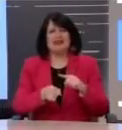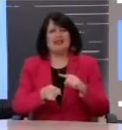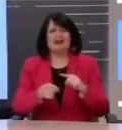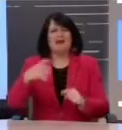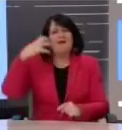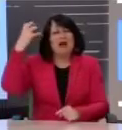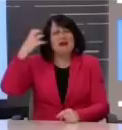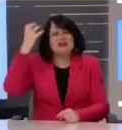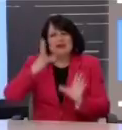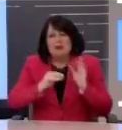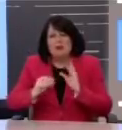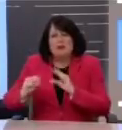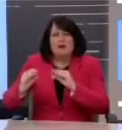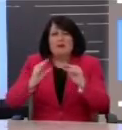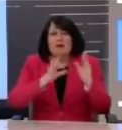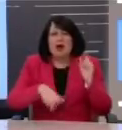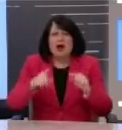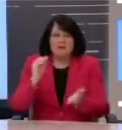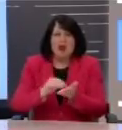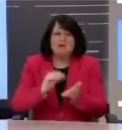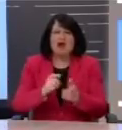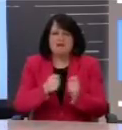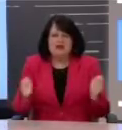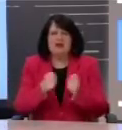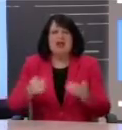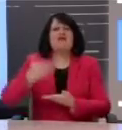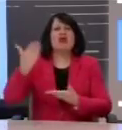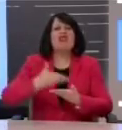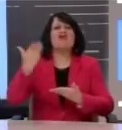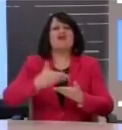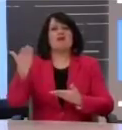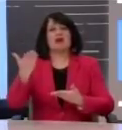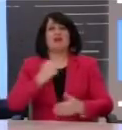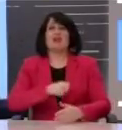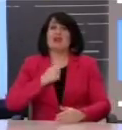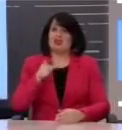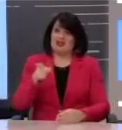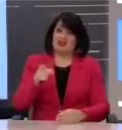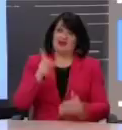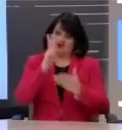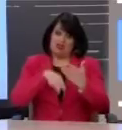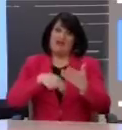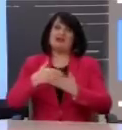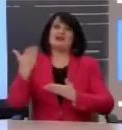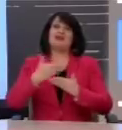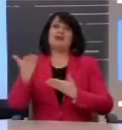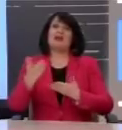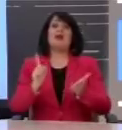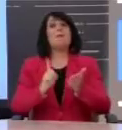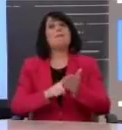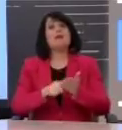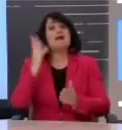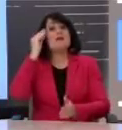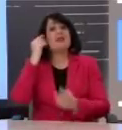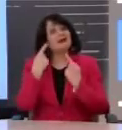φαντασιώνονταν πολλοί εδώ στην Ελλάδα και τα πρωτοσέλιδα του τύπου που δυστυχώς και εσείς, κύριε Θοδωράκη, αυτόν διαβάζετε, αλλά πρέπει να ενημερώνεστε και από αλλού.